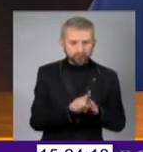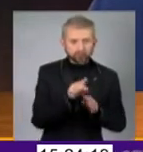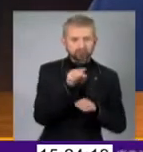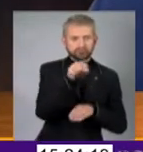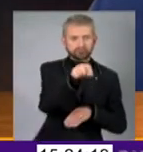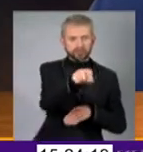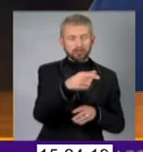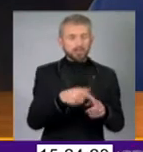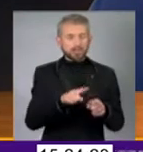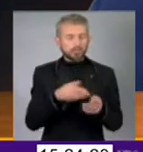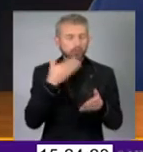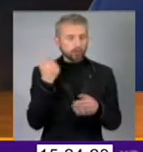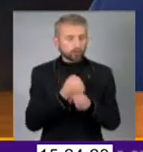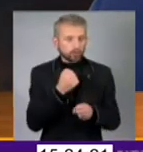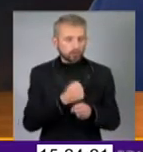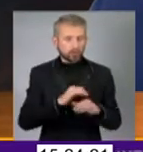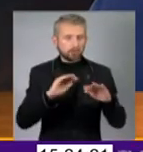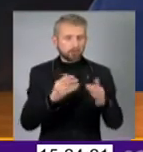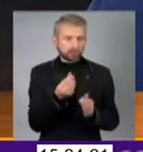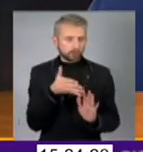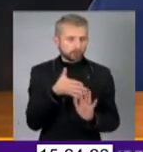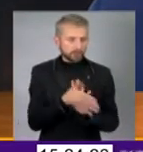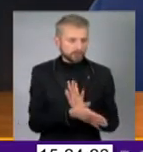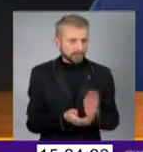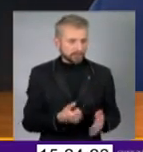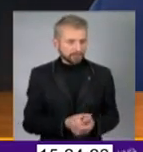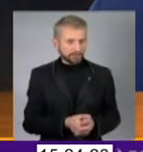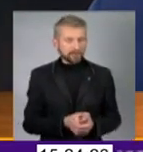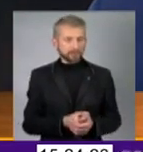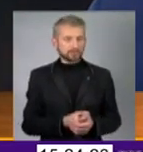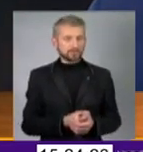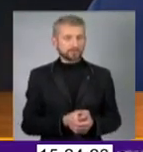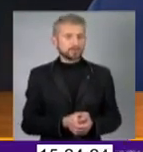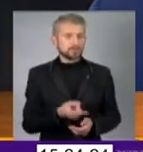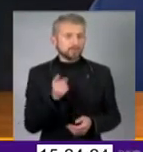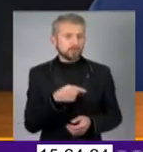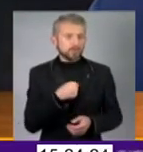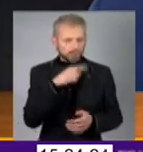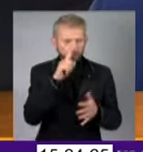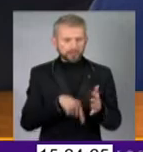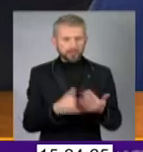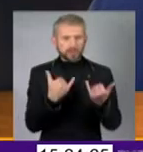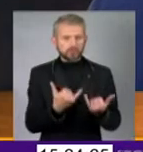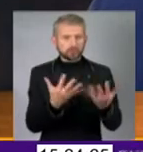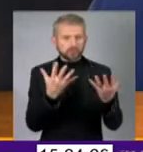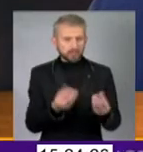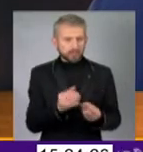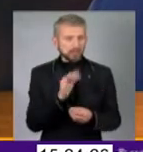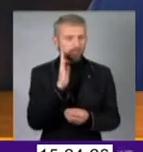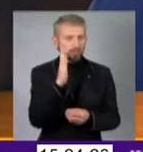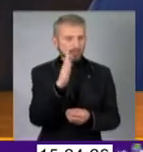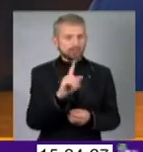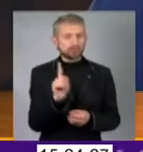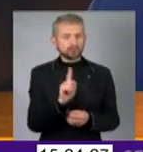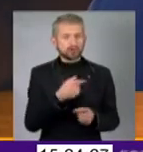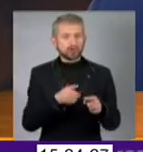полегшує роботу і, відповідно, менші кошторисні витрати. Тому я впевнений на сьогоднішній день, і перспективі в тому,